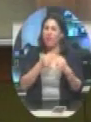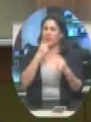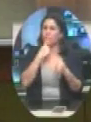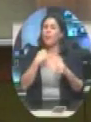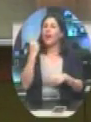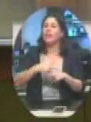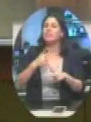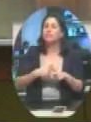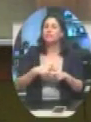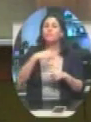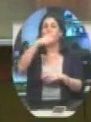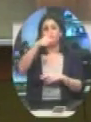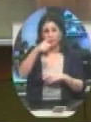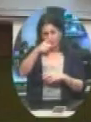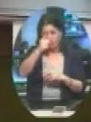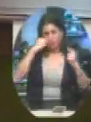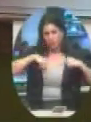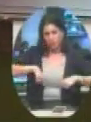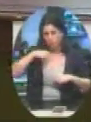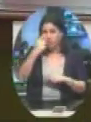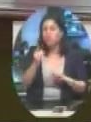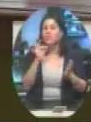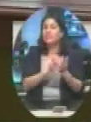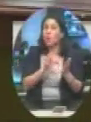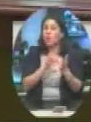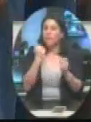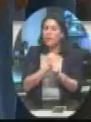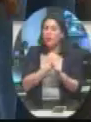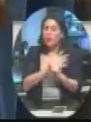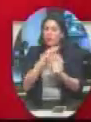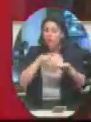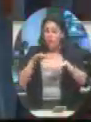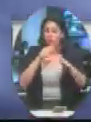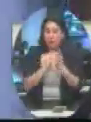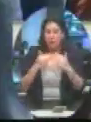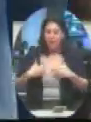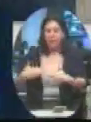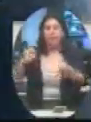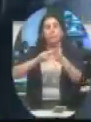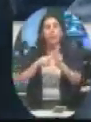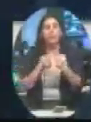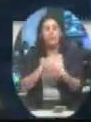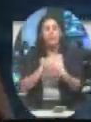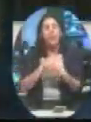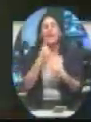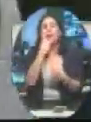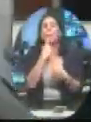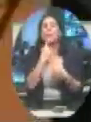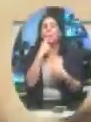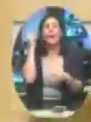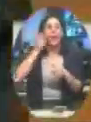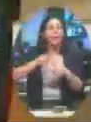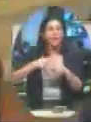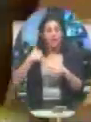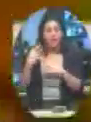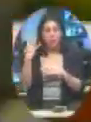ראש המועצה הלאומית למלחמה בסוכרת, ציין לטובה את פעילות הממשלה לקידום תוכנית המאבק בסוכרת, זאת לאחר 40